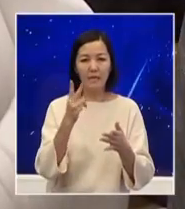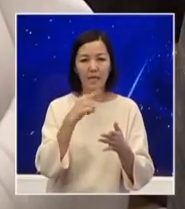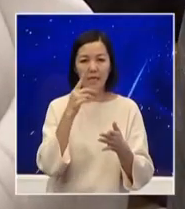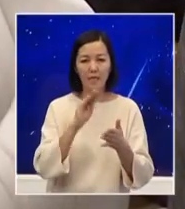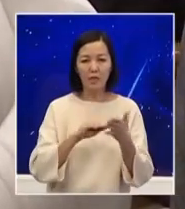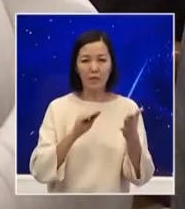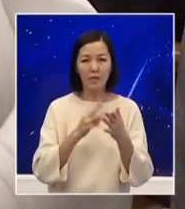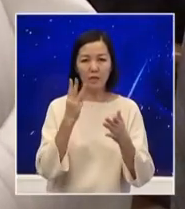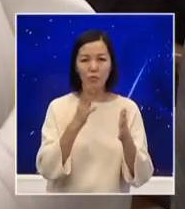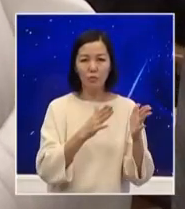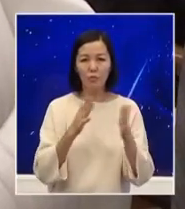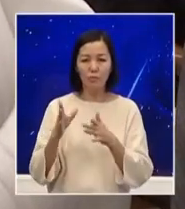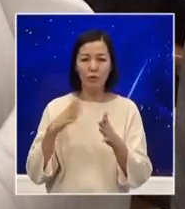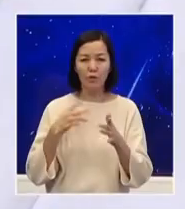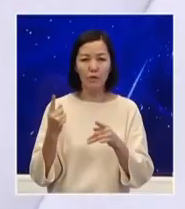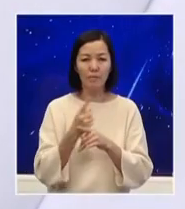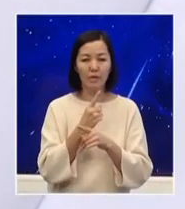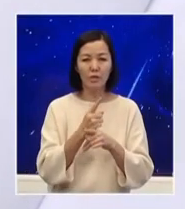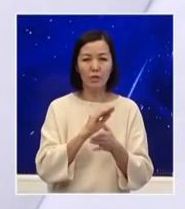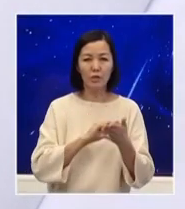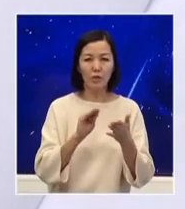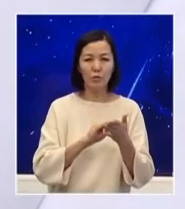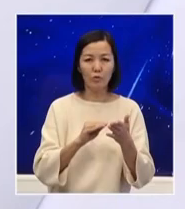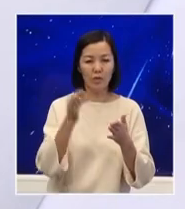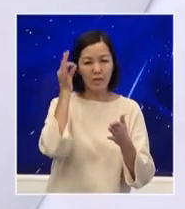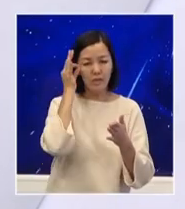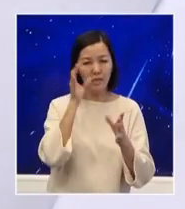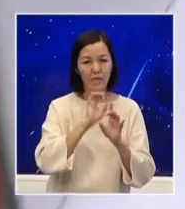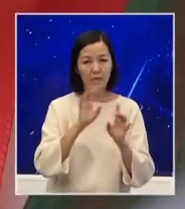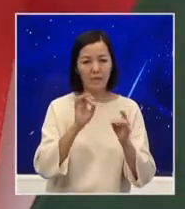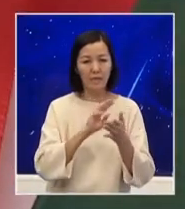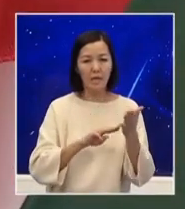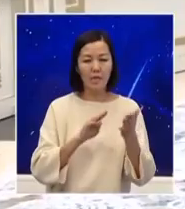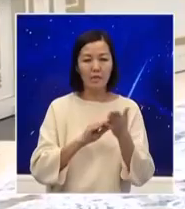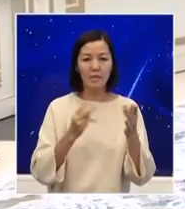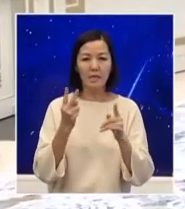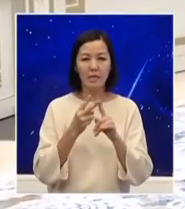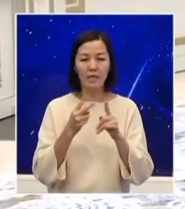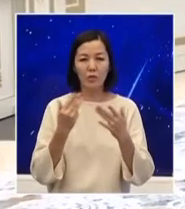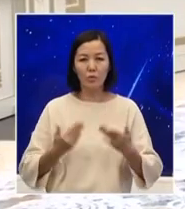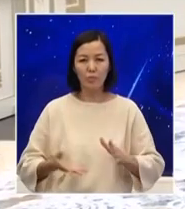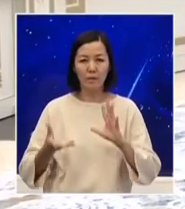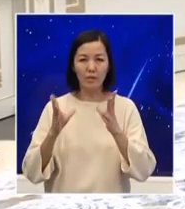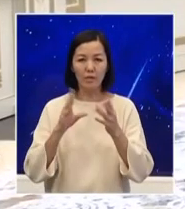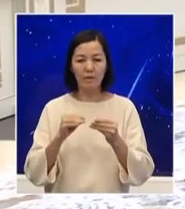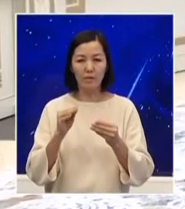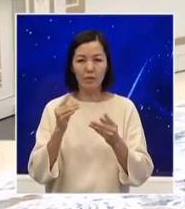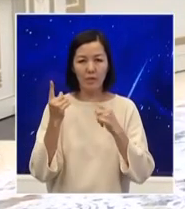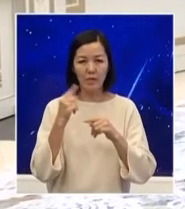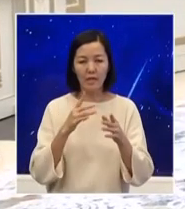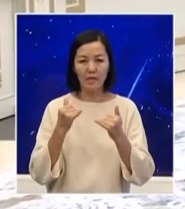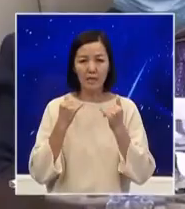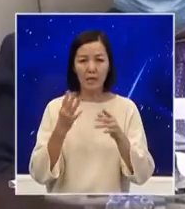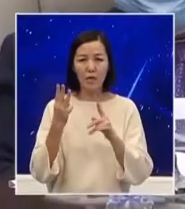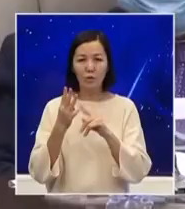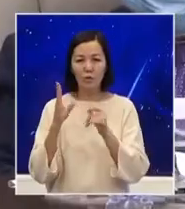жазылған, үш бөлімнен тұрады. Алғашқы бөлім жазушы жайлы естеліктерден, екіншісі қаламгердің өмірі мен шығармашылығына бағытталған. Кітаптың